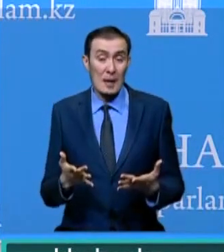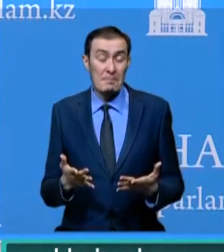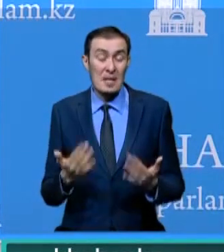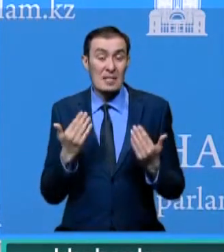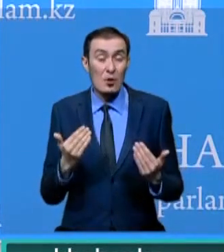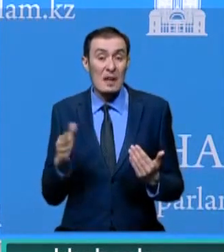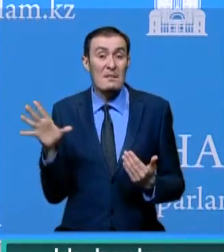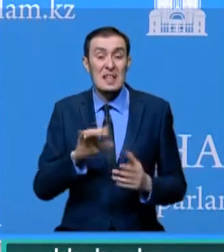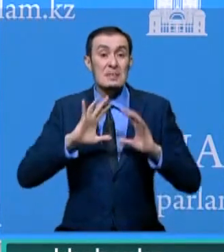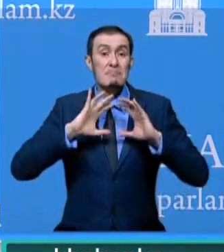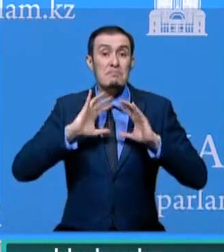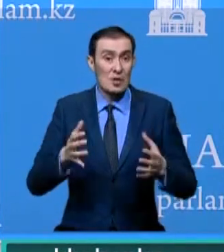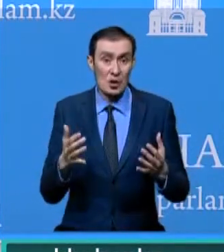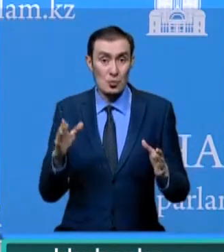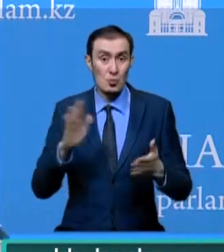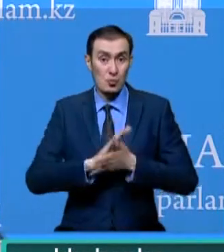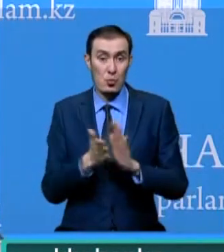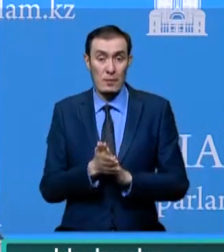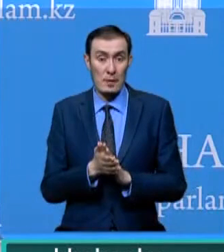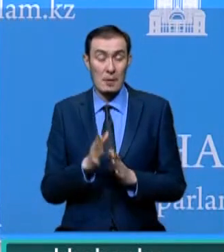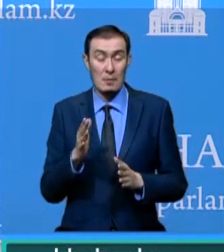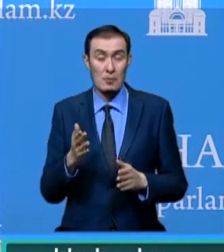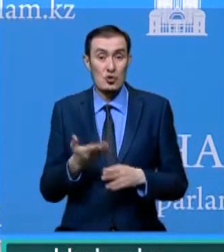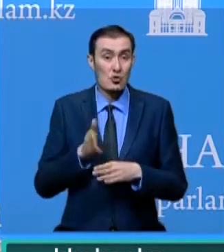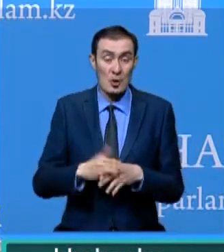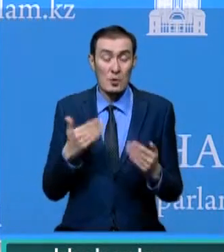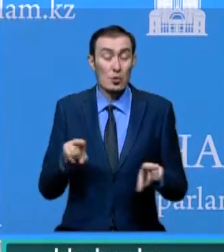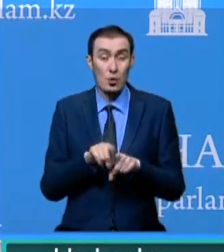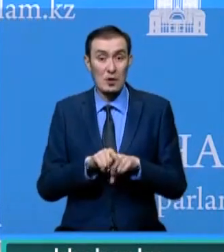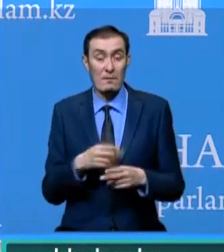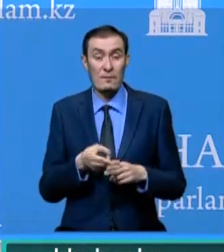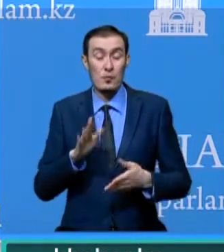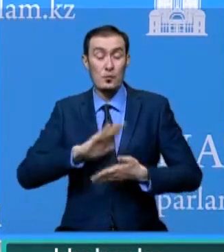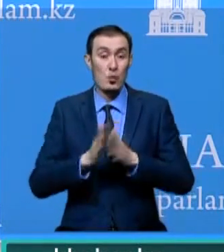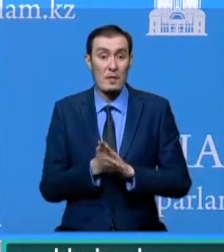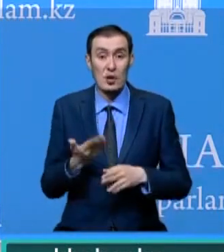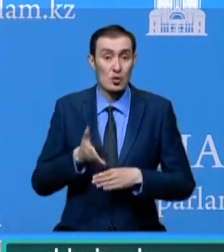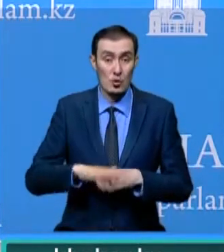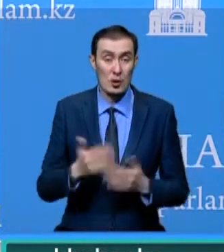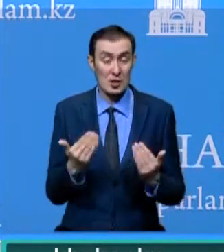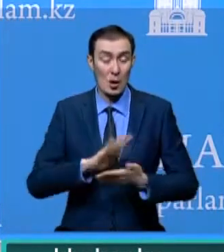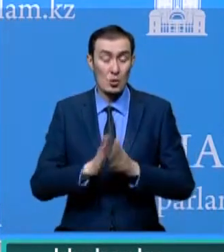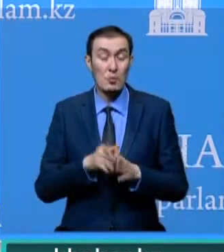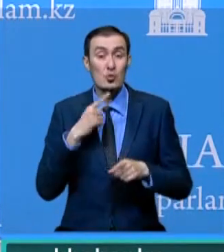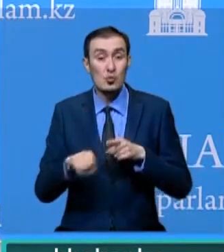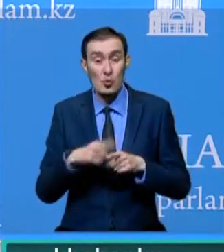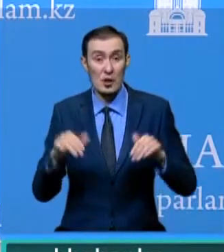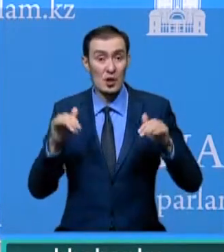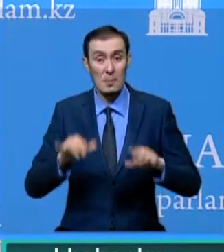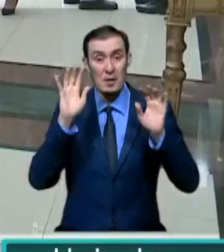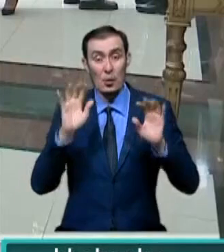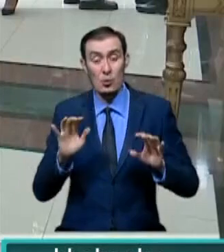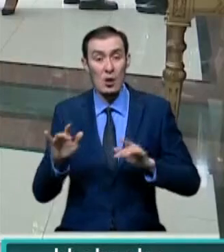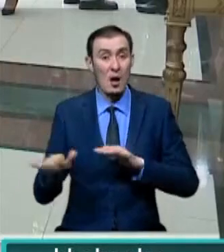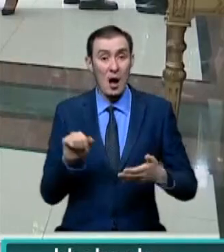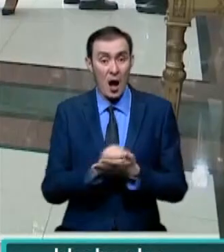сегодня весь мир штормит, да, и мы находимся в зоне высочайшей турбулентности, наверное, для того, чтобы ускоренно принимать законодательные